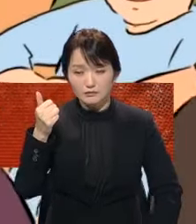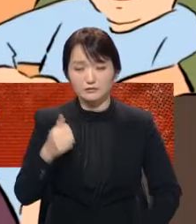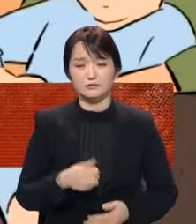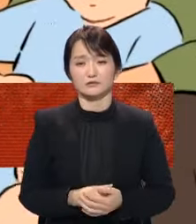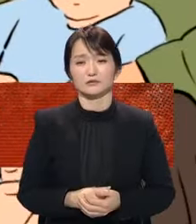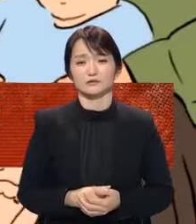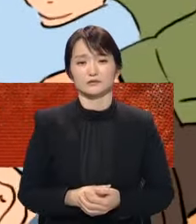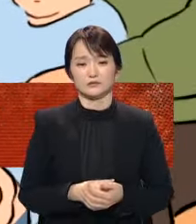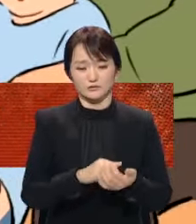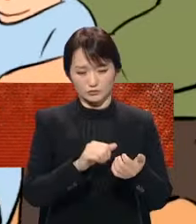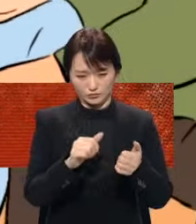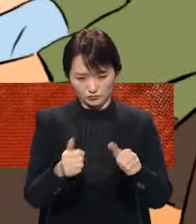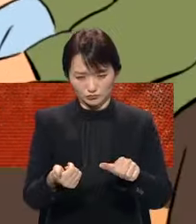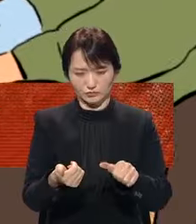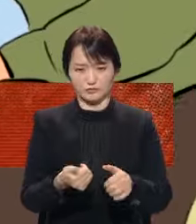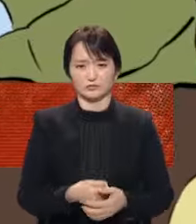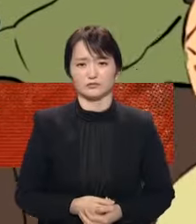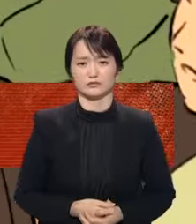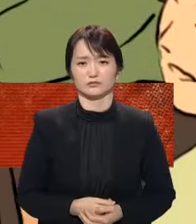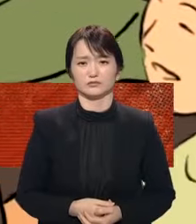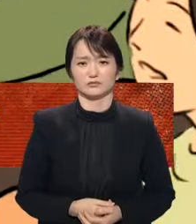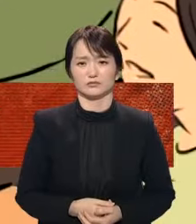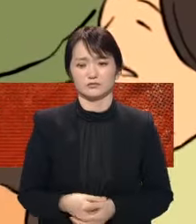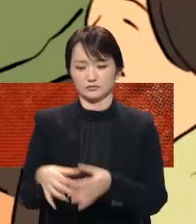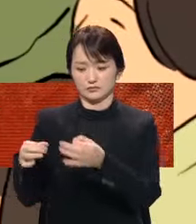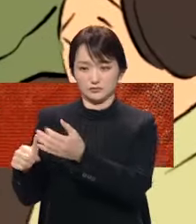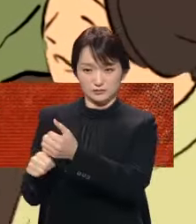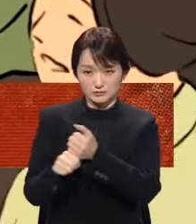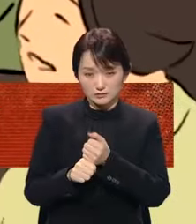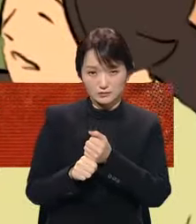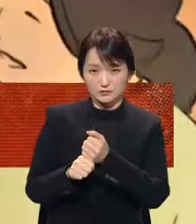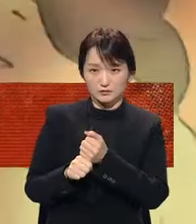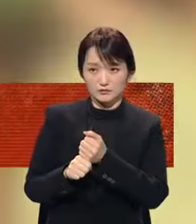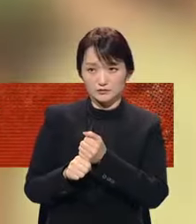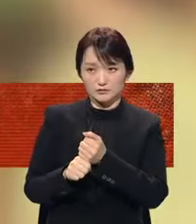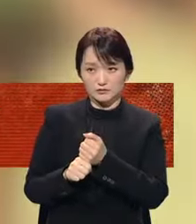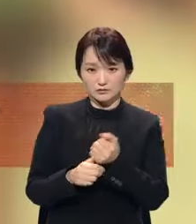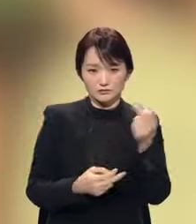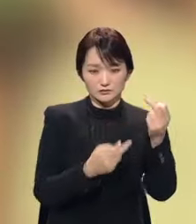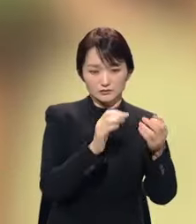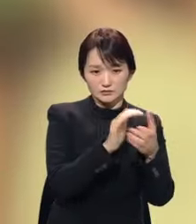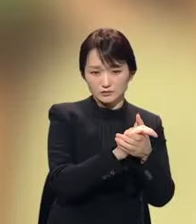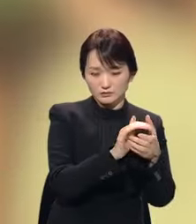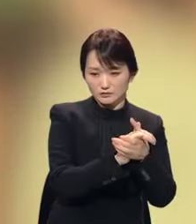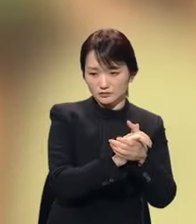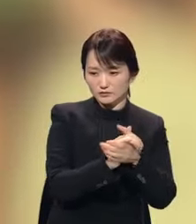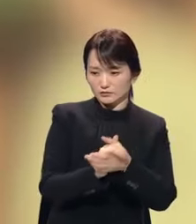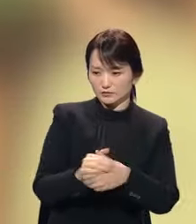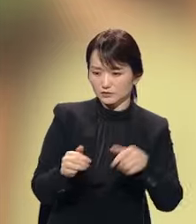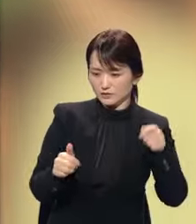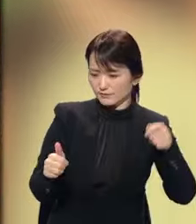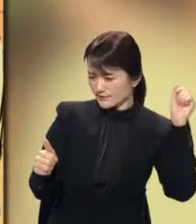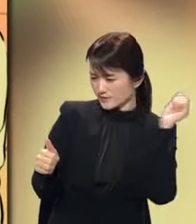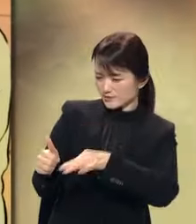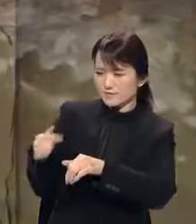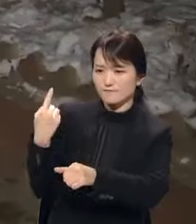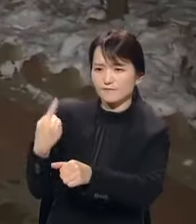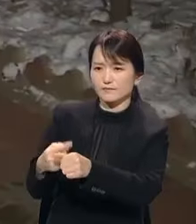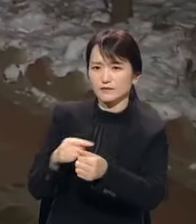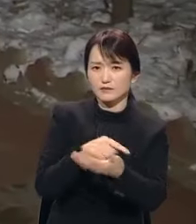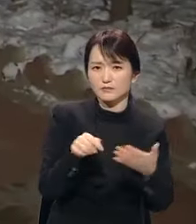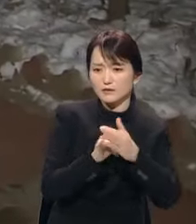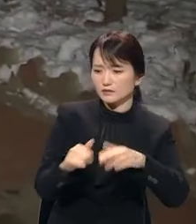혼자 남은 겁니다. 이 김 씨가 잡혀 들어올 당시에 형제 친구들이 김 씨 향해서 뭐 가방 던지고 욕을 하기도 했고요. 유가족들도